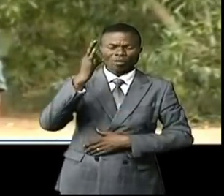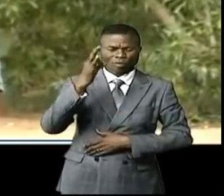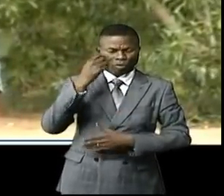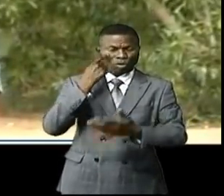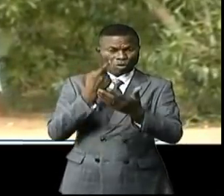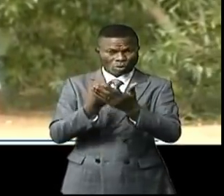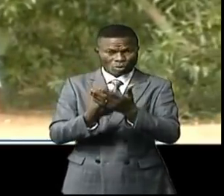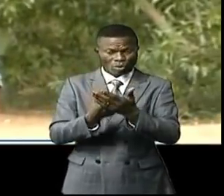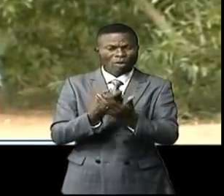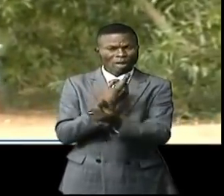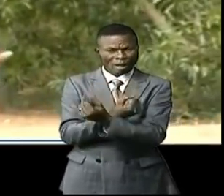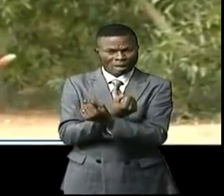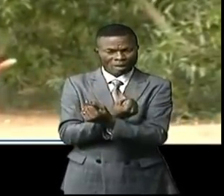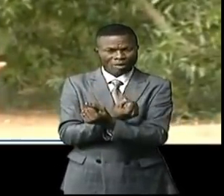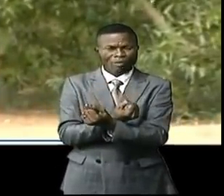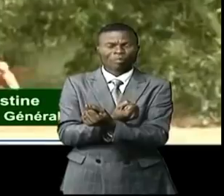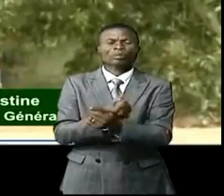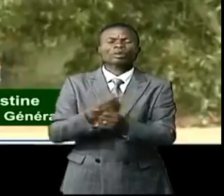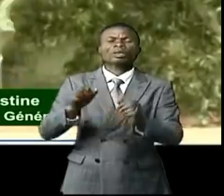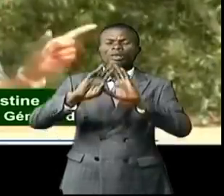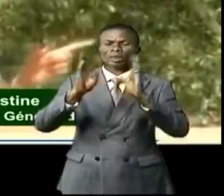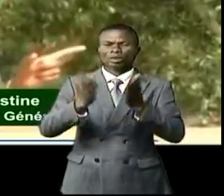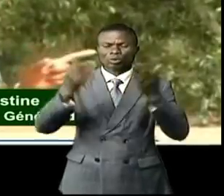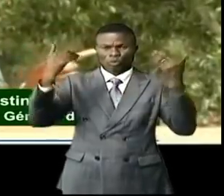l'observation de la discipline et au respect des cadres.